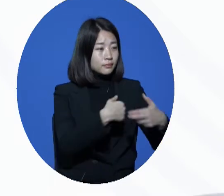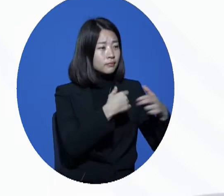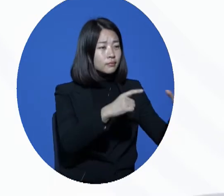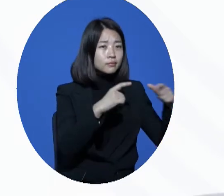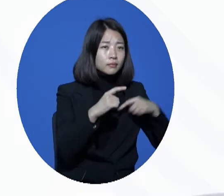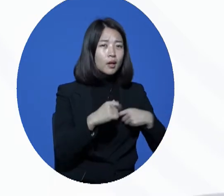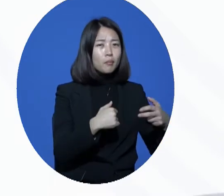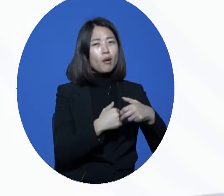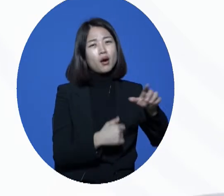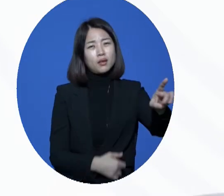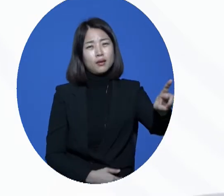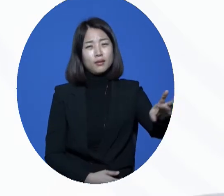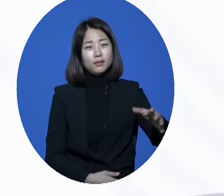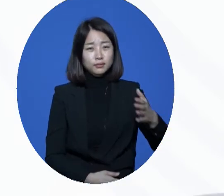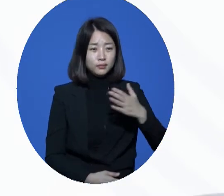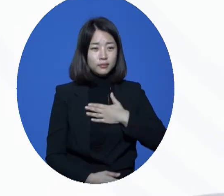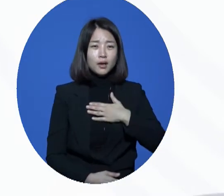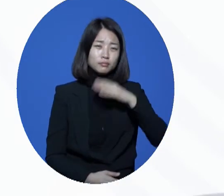곳은 병원이죠.